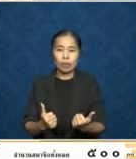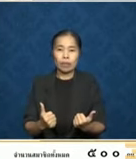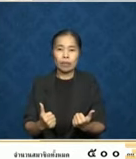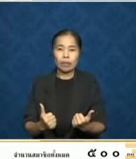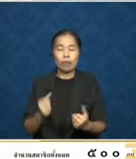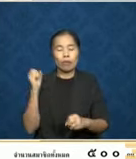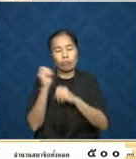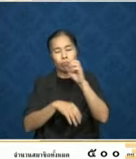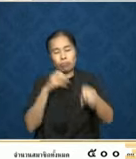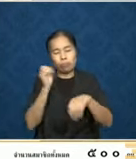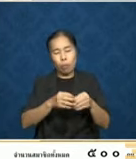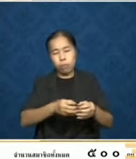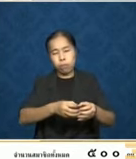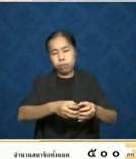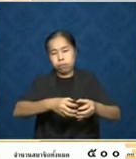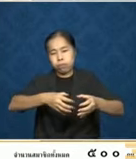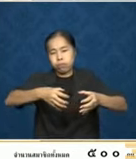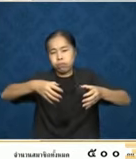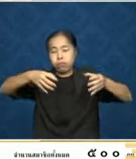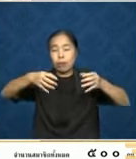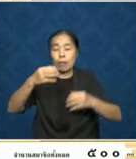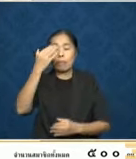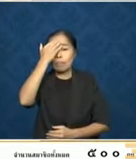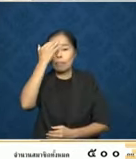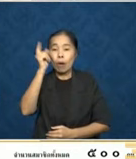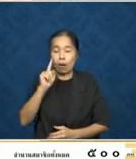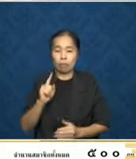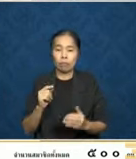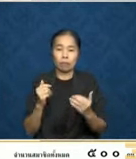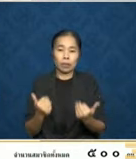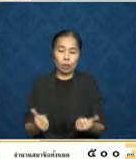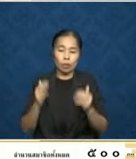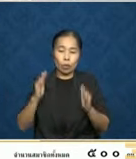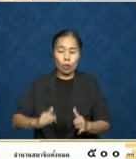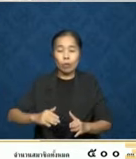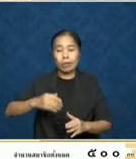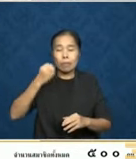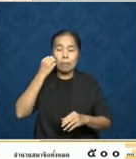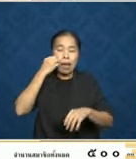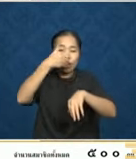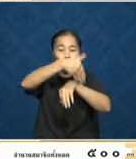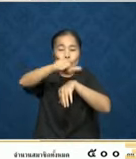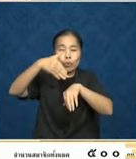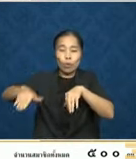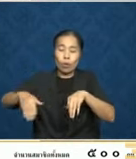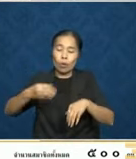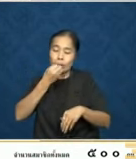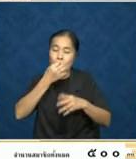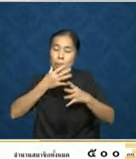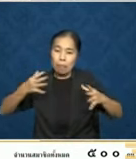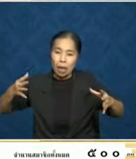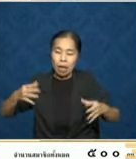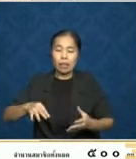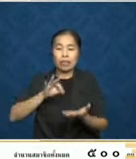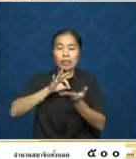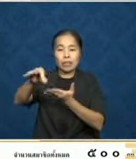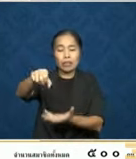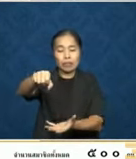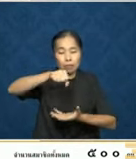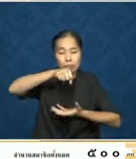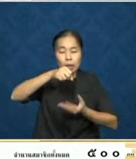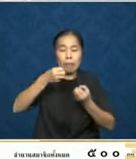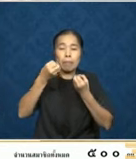เยอะขึ้นเลยด้วยเพราะอะไรครับเพราะโลกปัจจุบันคนกินข้าวนอกบ้านเยอะขึ้นมีการซื้ออาหารจากนอกบ้านเยอะ